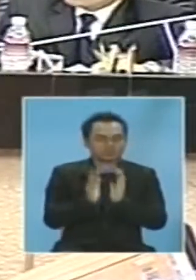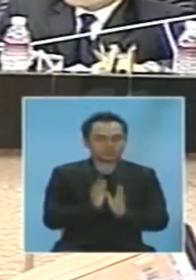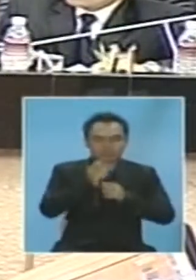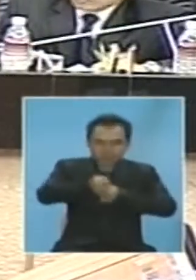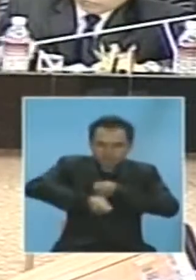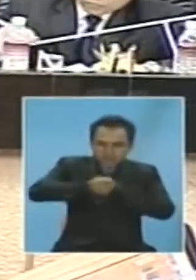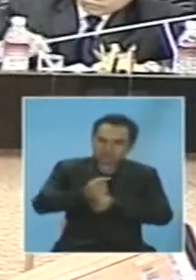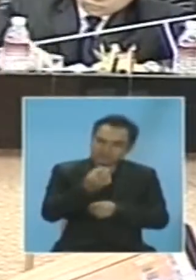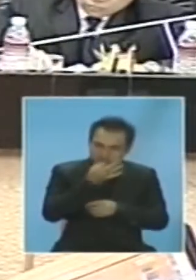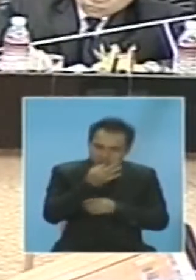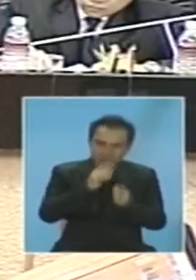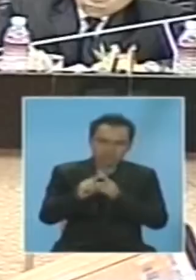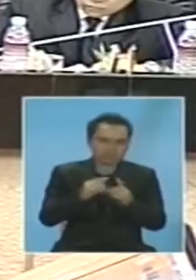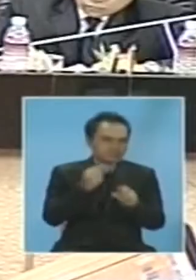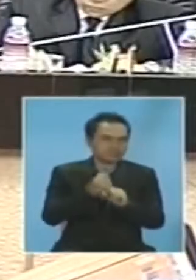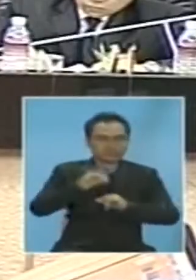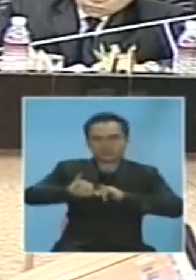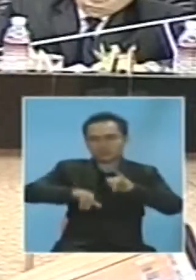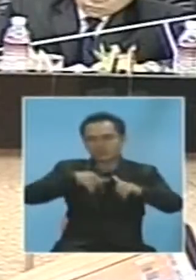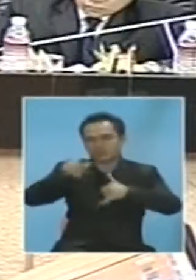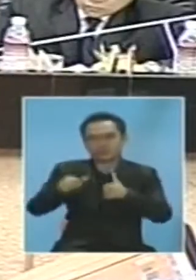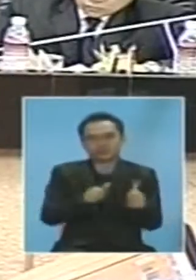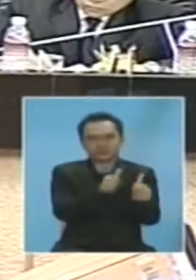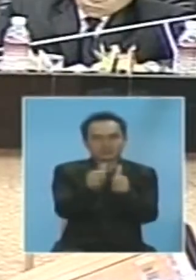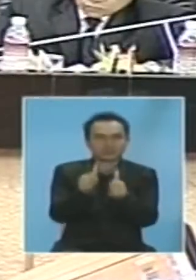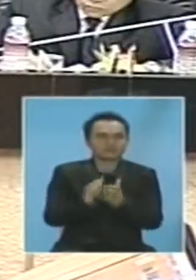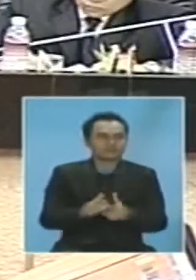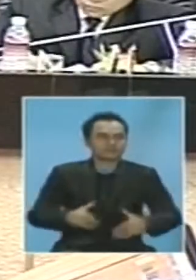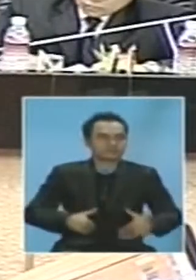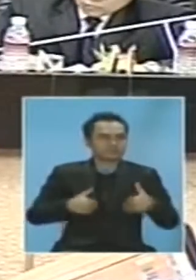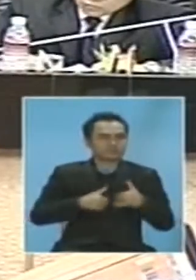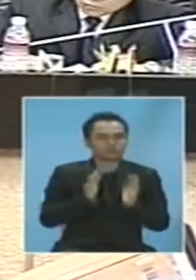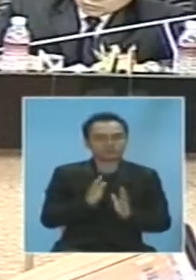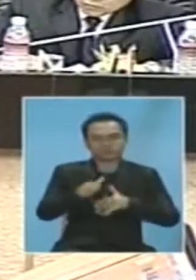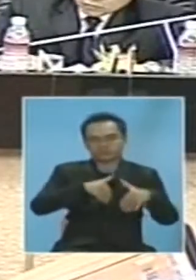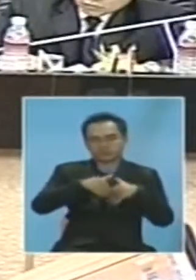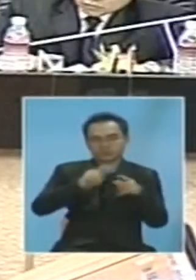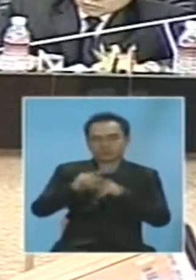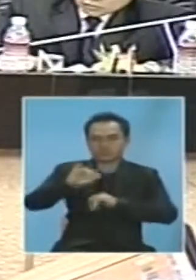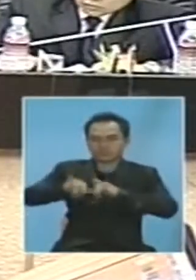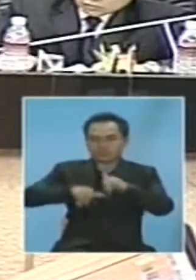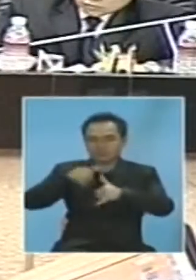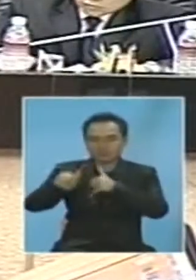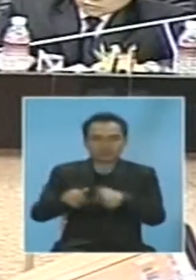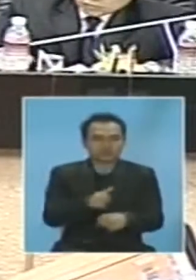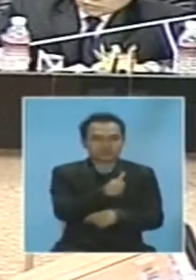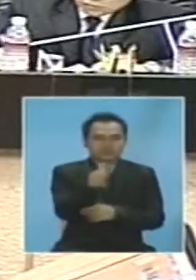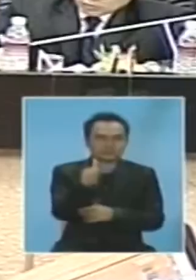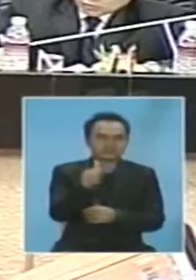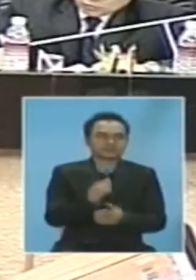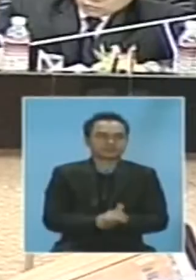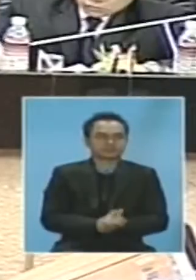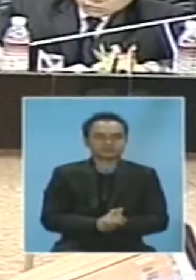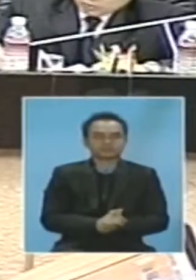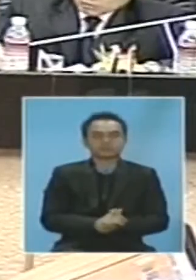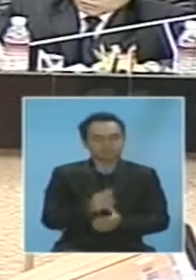กินดีอยู่ดีแล้วก็ในเรื่องของการที่จะทำให้ชีวิตต่างๆนั้นดีขึ้นหรือแม้กระทั่งในเรื่องของการที่เกิด